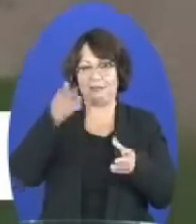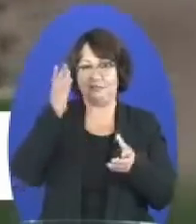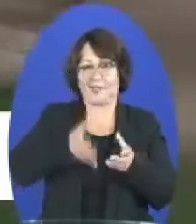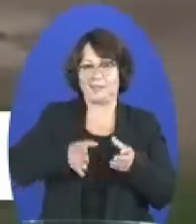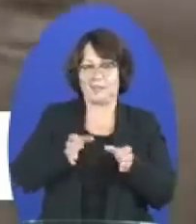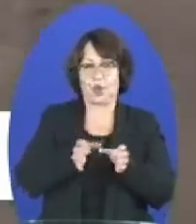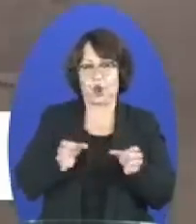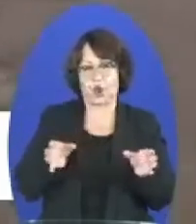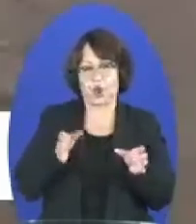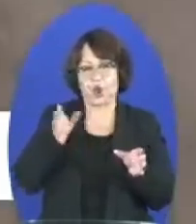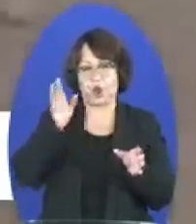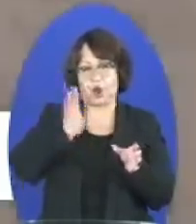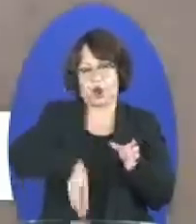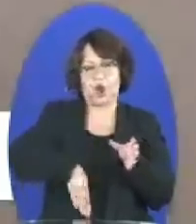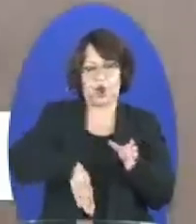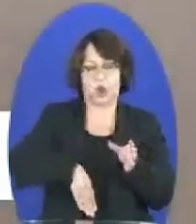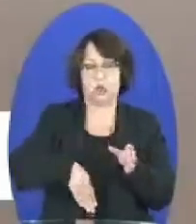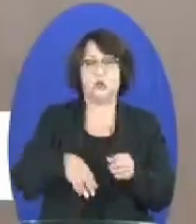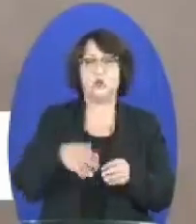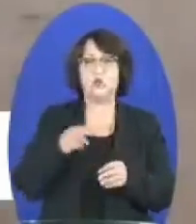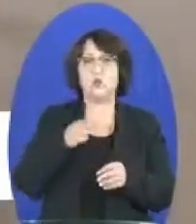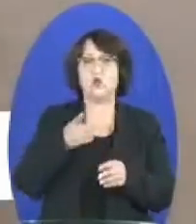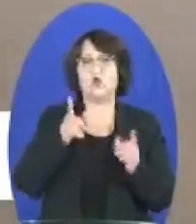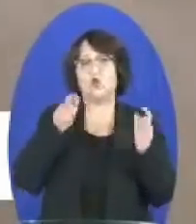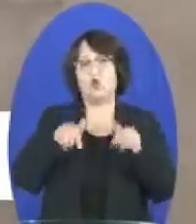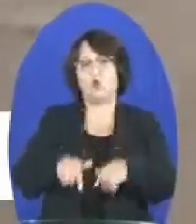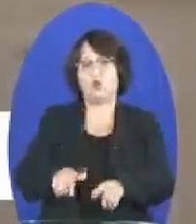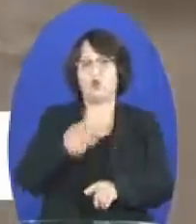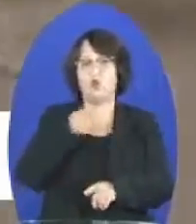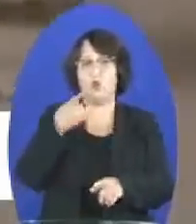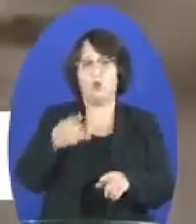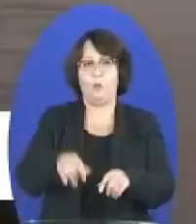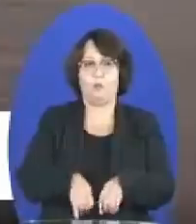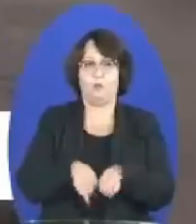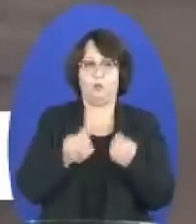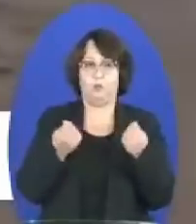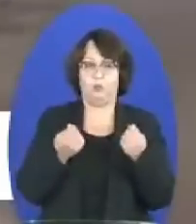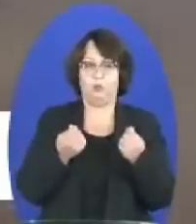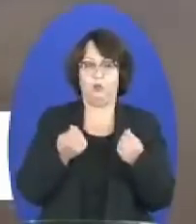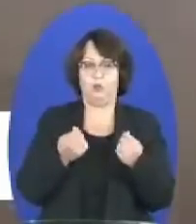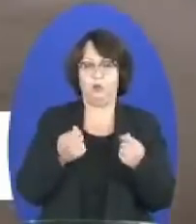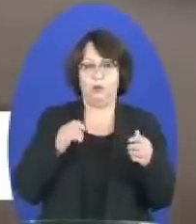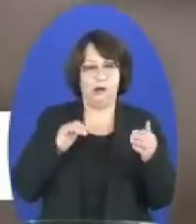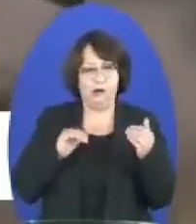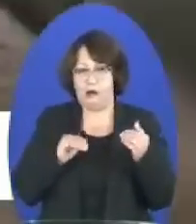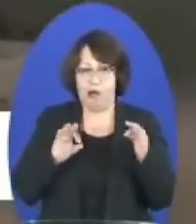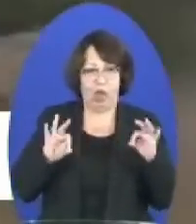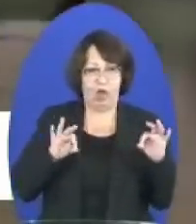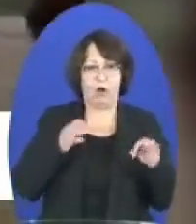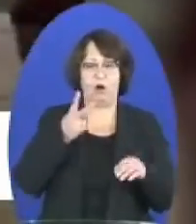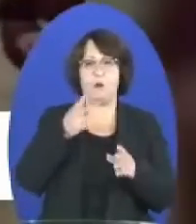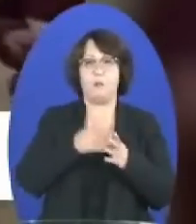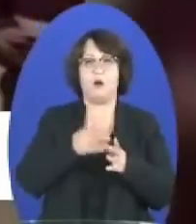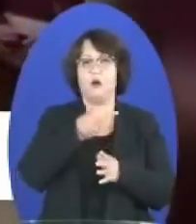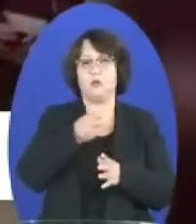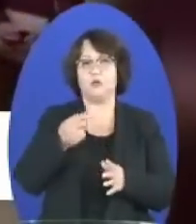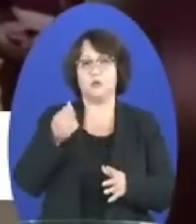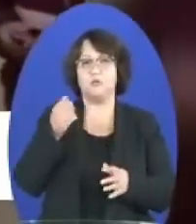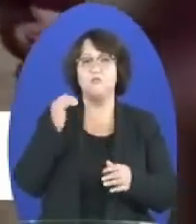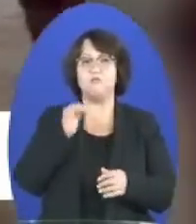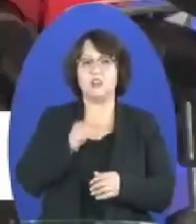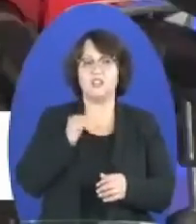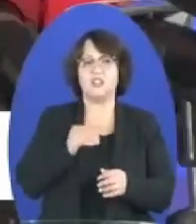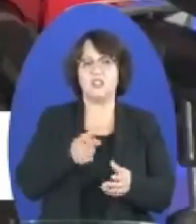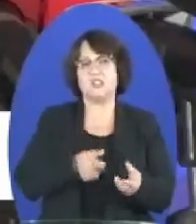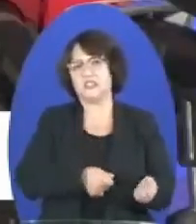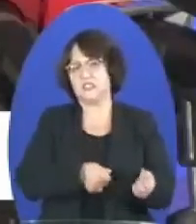аймгийн Улаангом сум Төргөн голын гүр үерийн усанд эвдэрсэн байна. Үерийн усанд боогдсон 2200 автомашиныг татаж